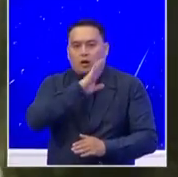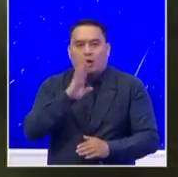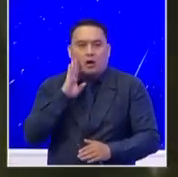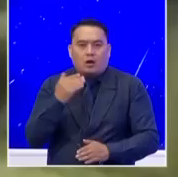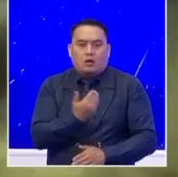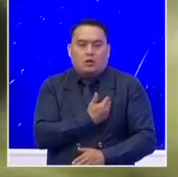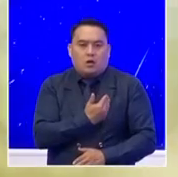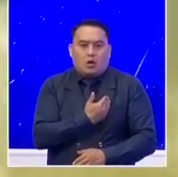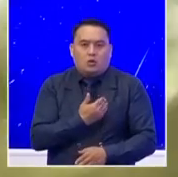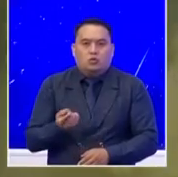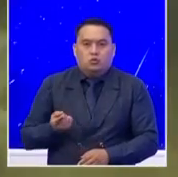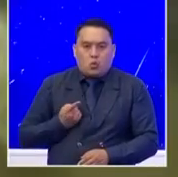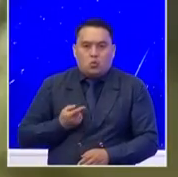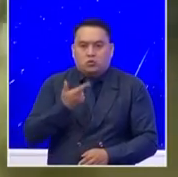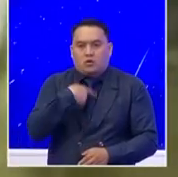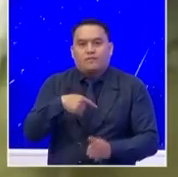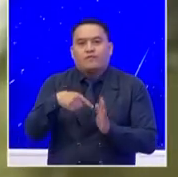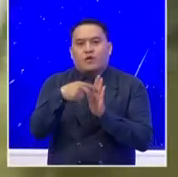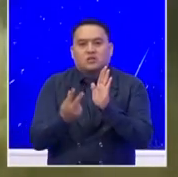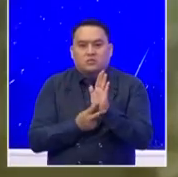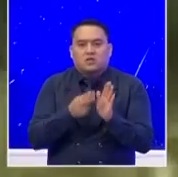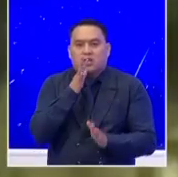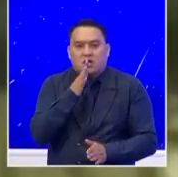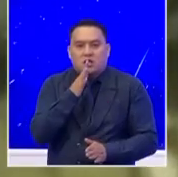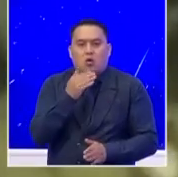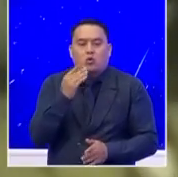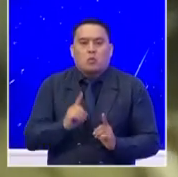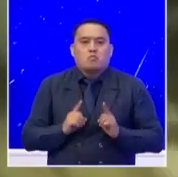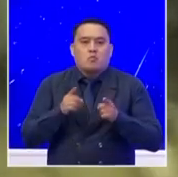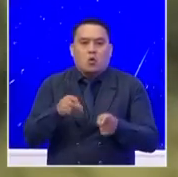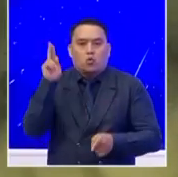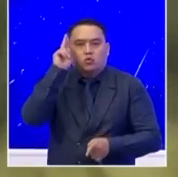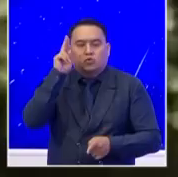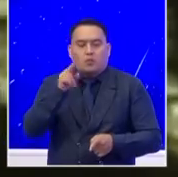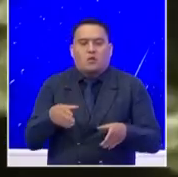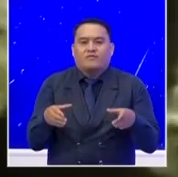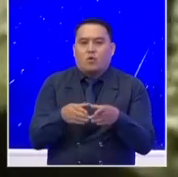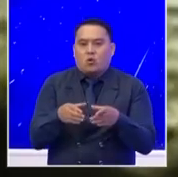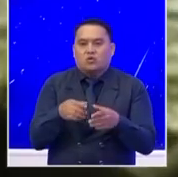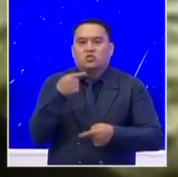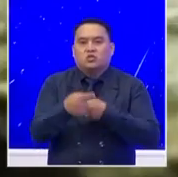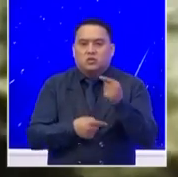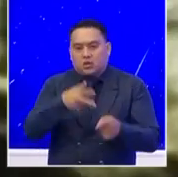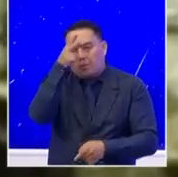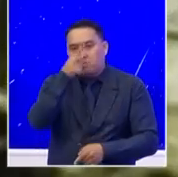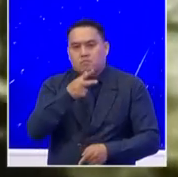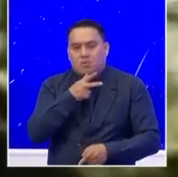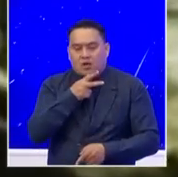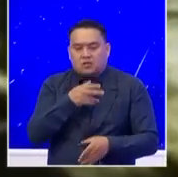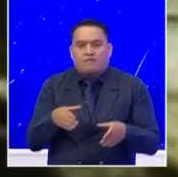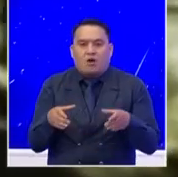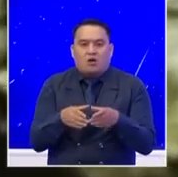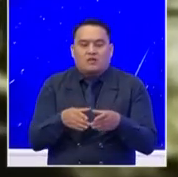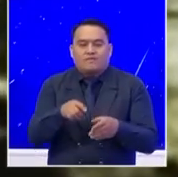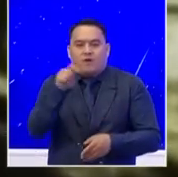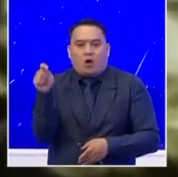юный доброволец дождался хотя бы своего 18-летия. В Ачинске попал в учебную минометную роту и уже через 3 месяца оказался на линии огня.